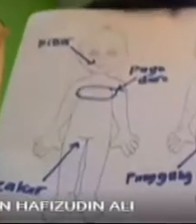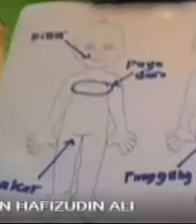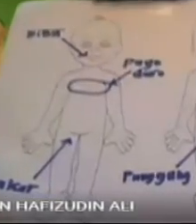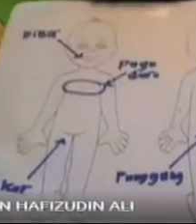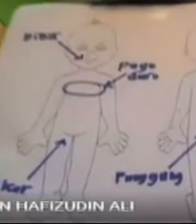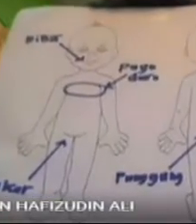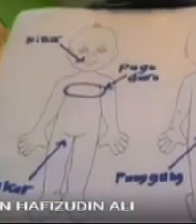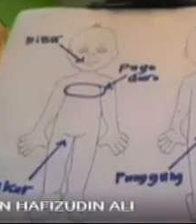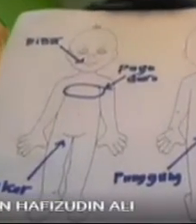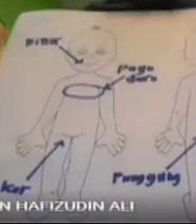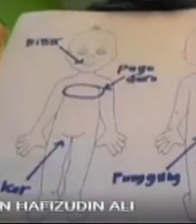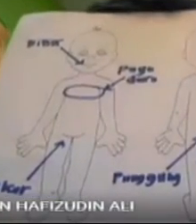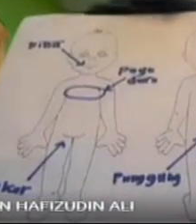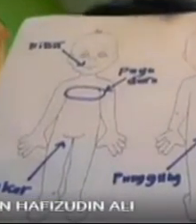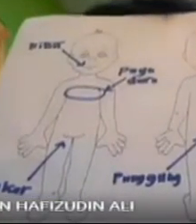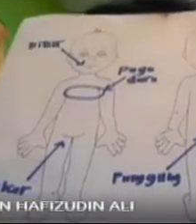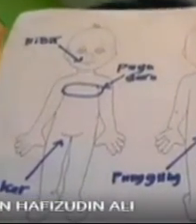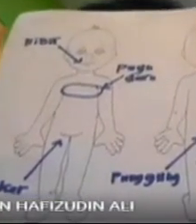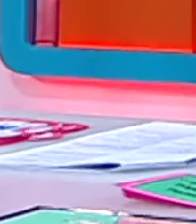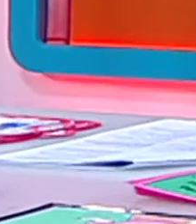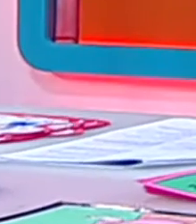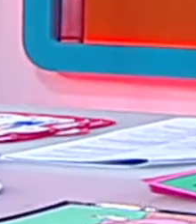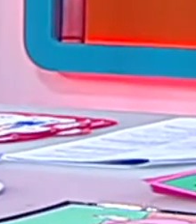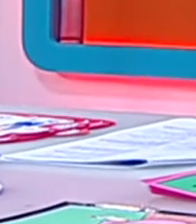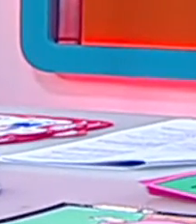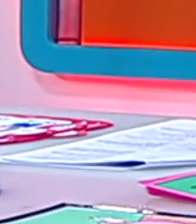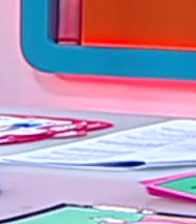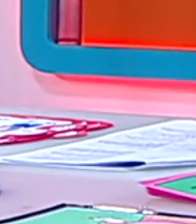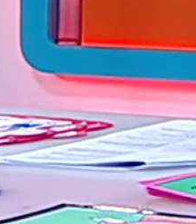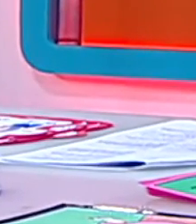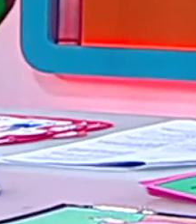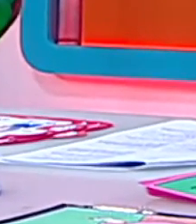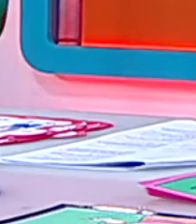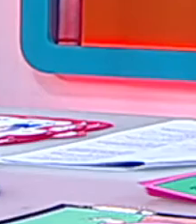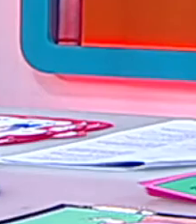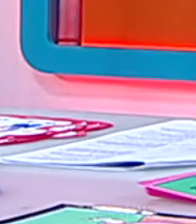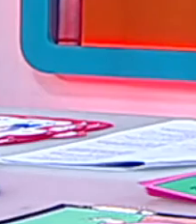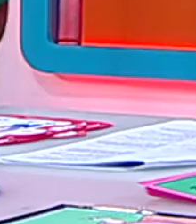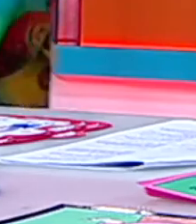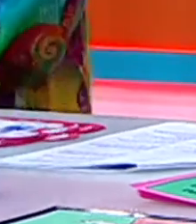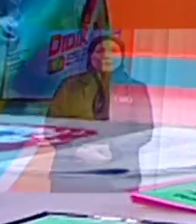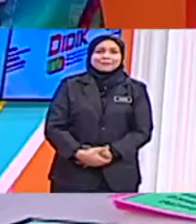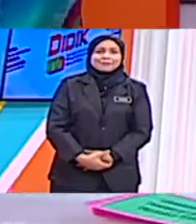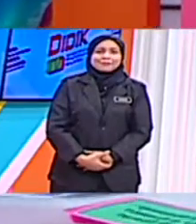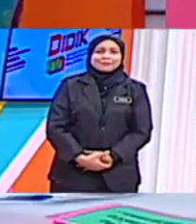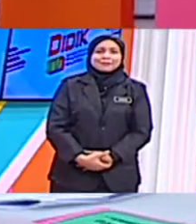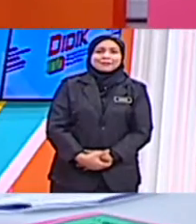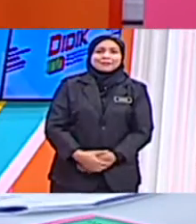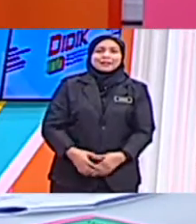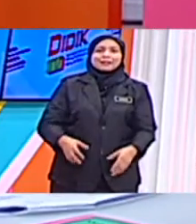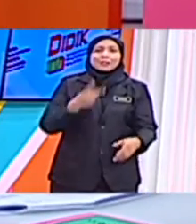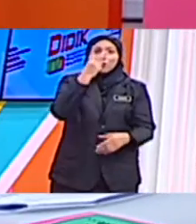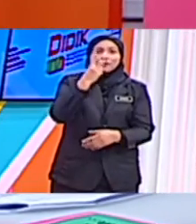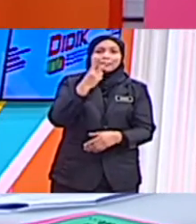pula. Alah comelnya. Tengok boleh tak Kak Elie nak tengok daripada Aira? Ha, Aira tu depan-depan dia dah centu dah ha.